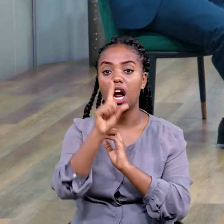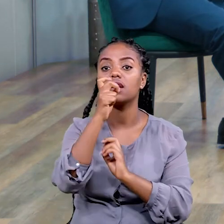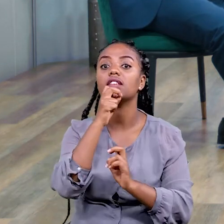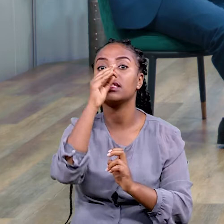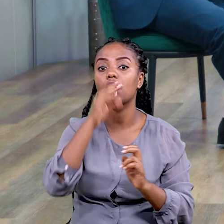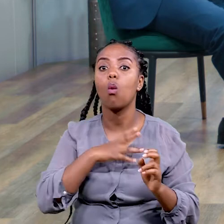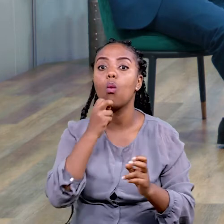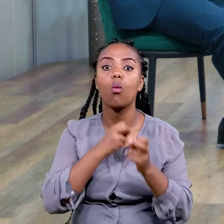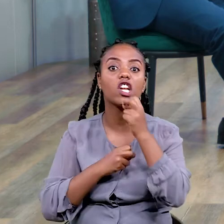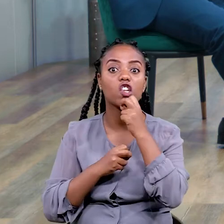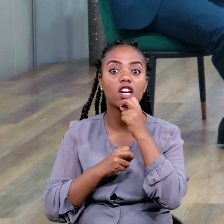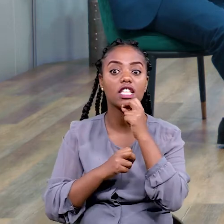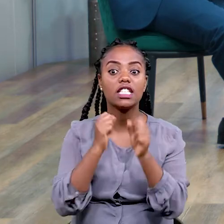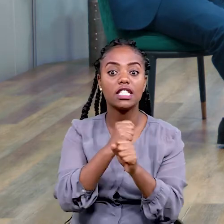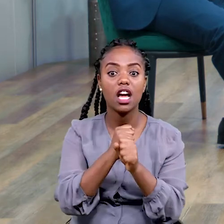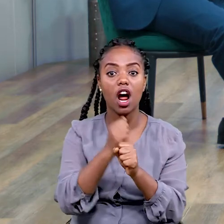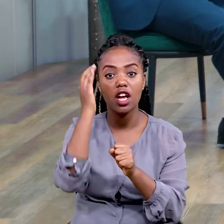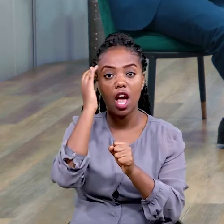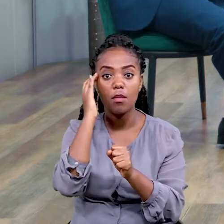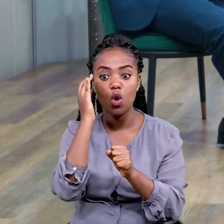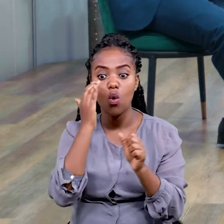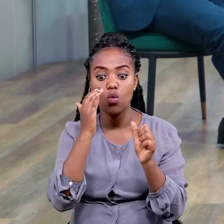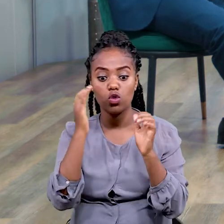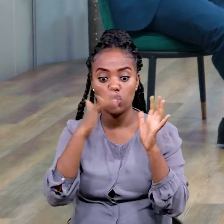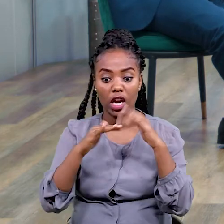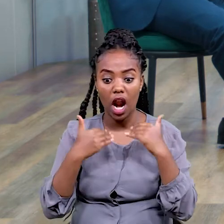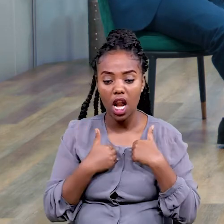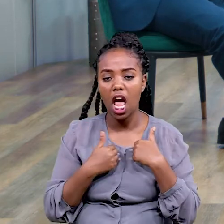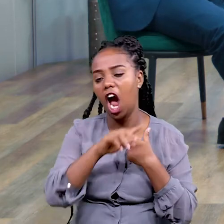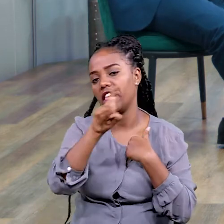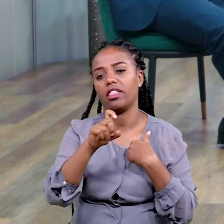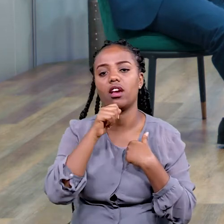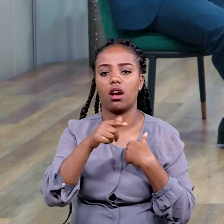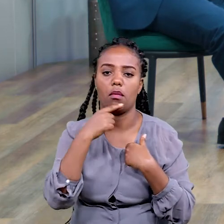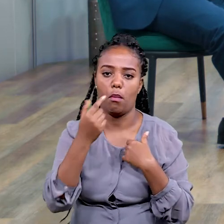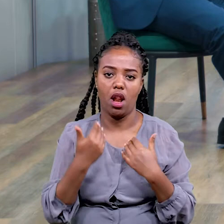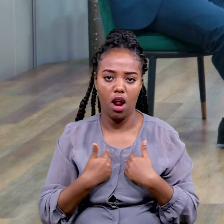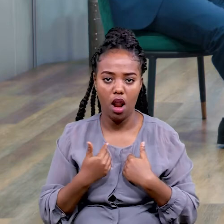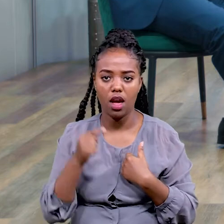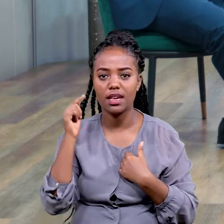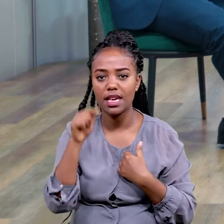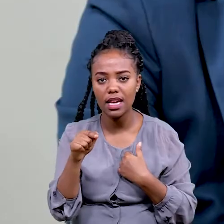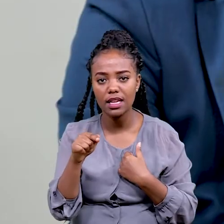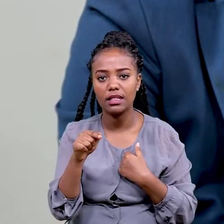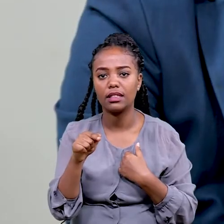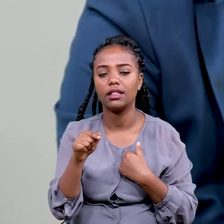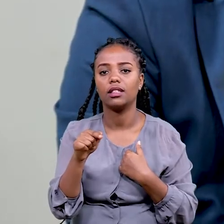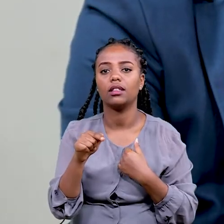ወንጀሉን በሚፈጽምበት ወቅት የአእምሮ ችግር ካለው ተጠያቂነት የለበትም የሚል አለ፣ መርህ አለ። ይህም